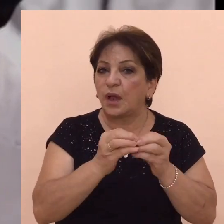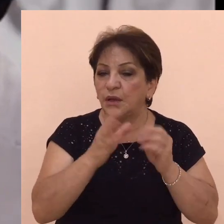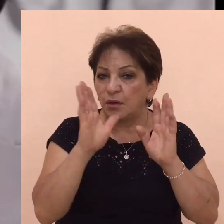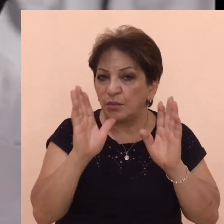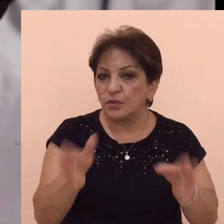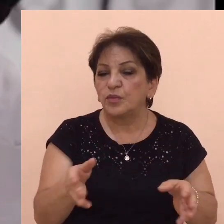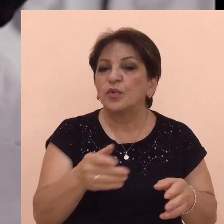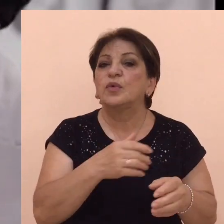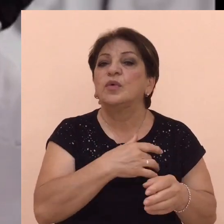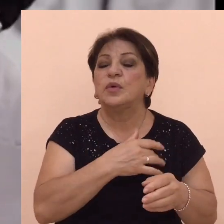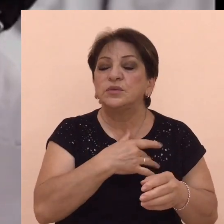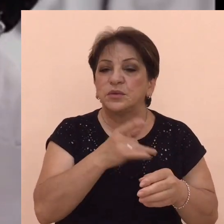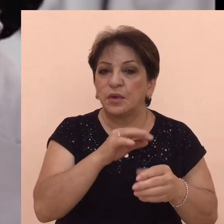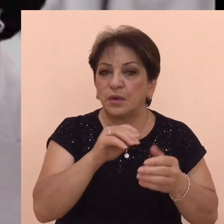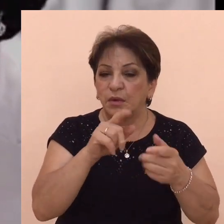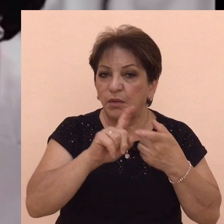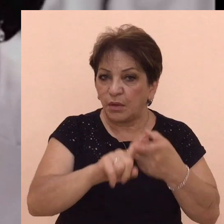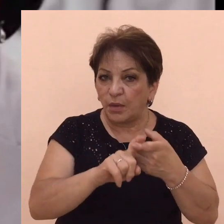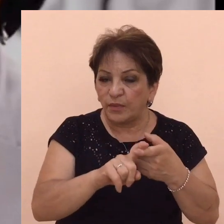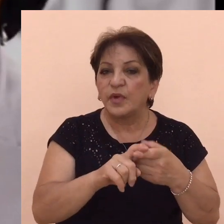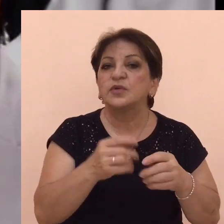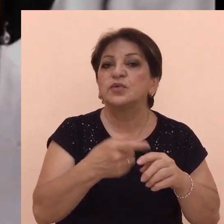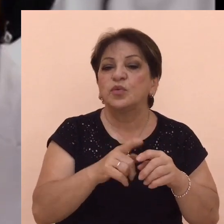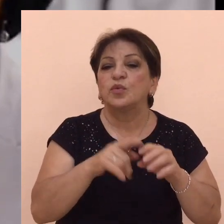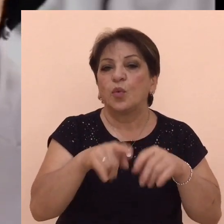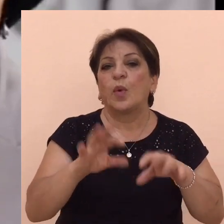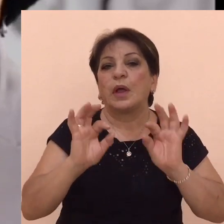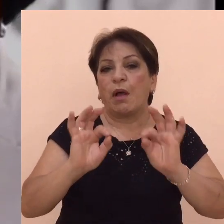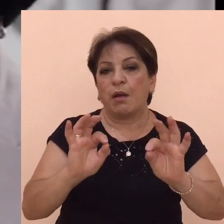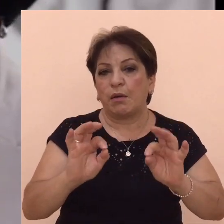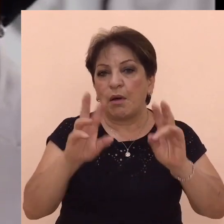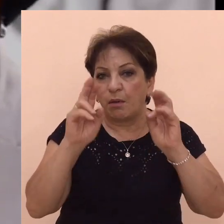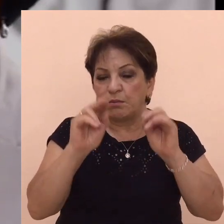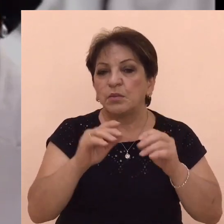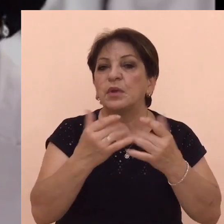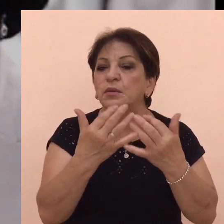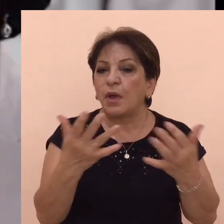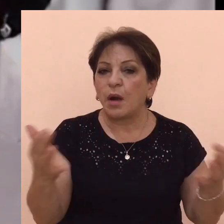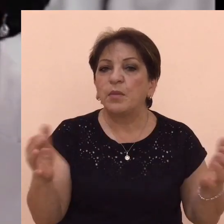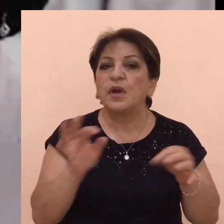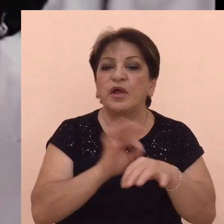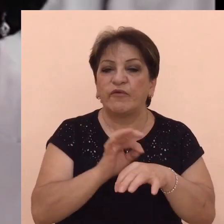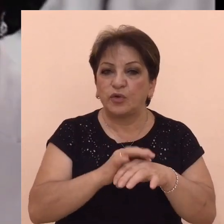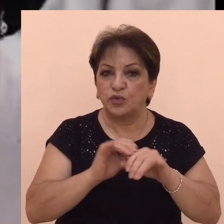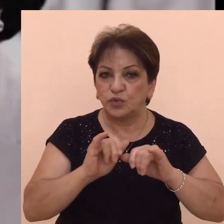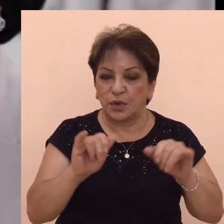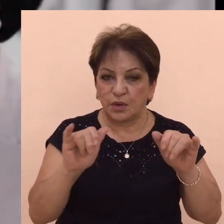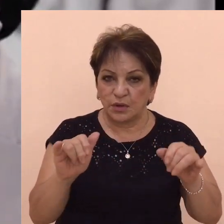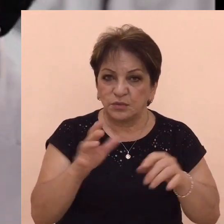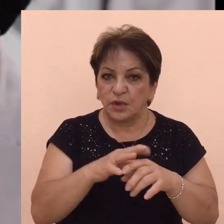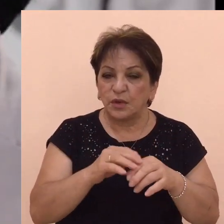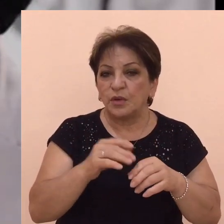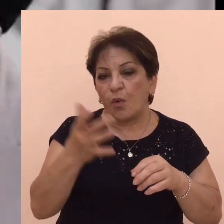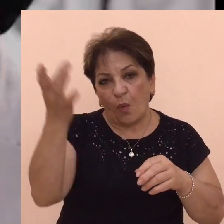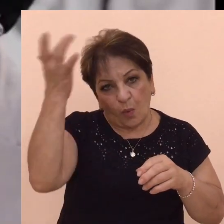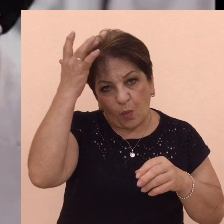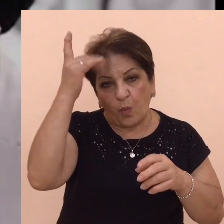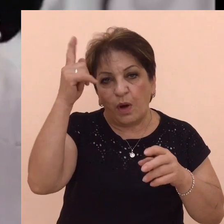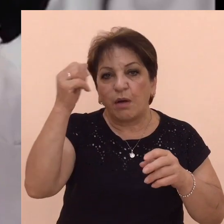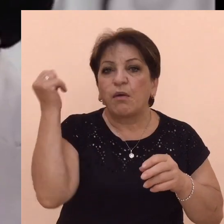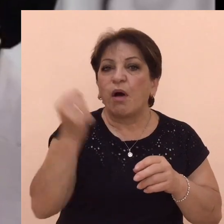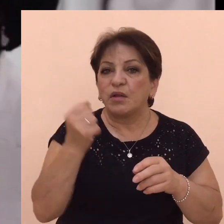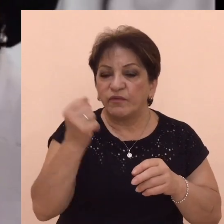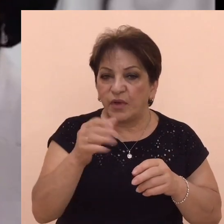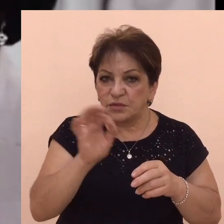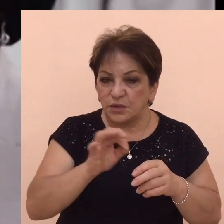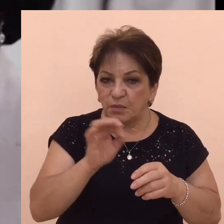և անբավարարությունների զարգացման, և երիկամային հիվանդությունների զարգացման, ուղեղային կաթվածների